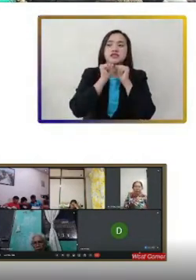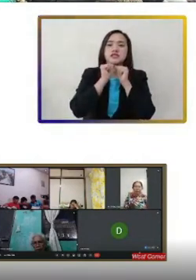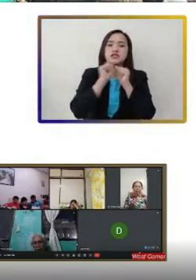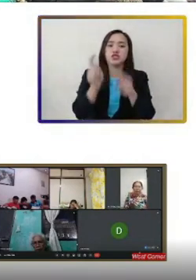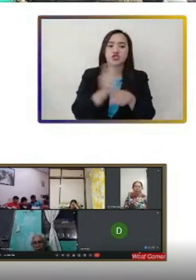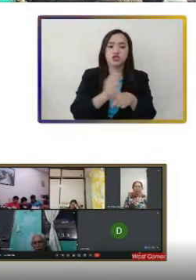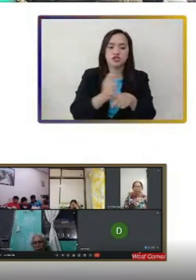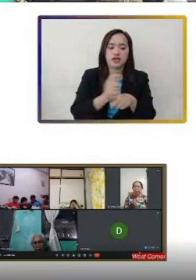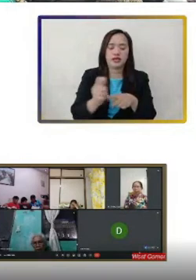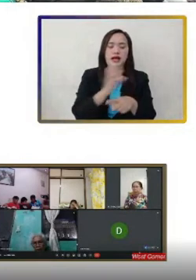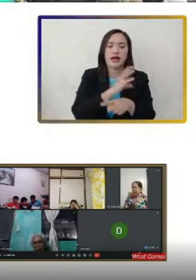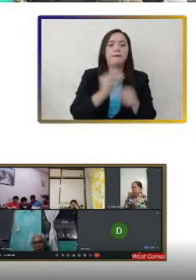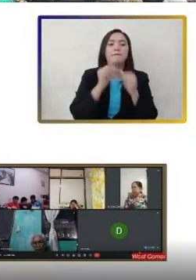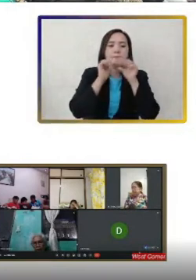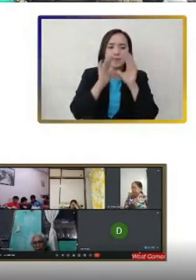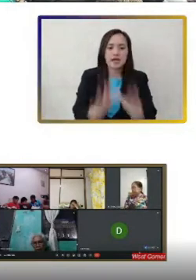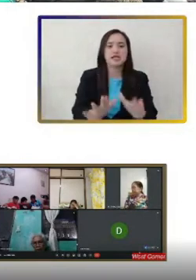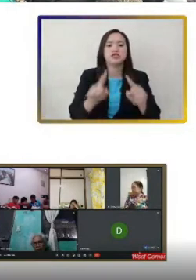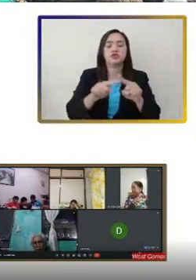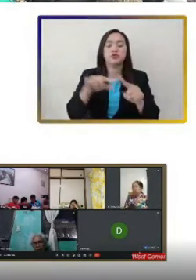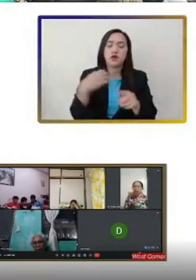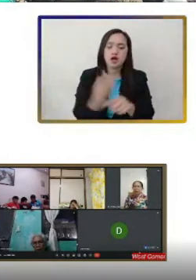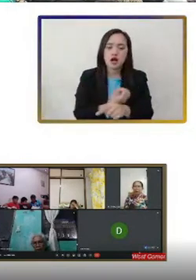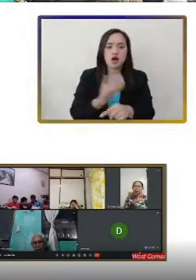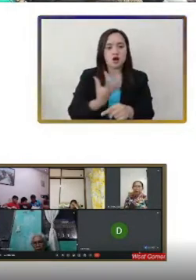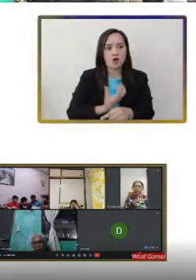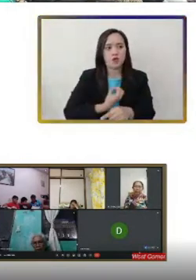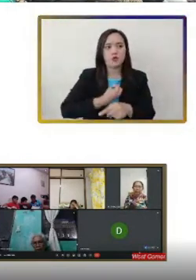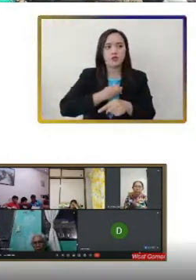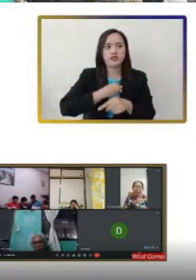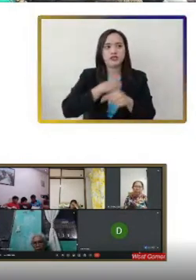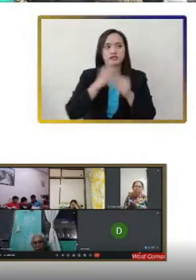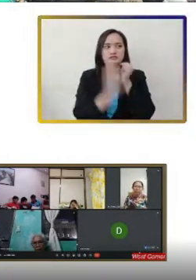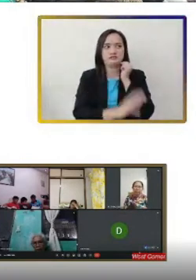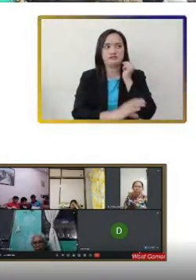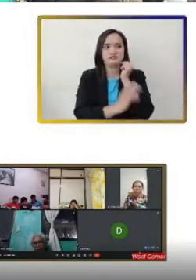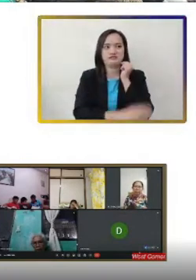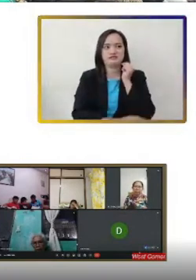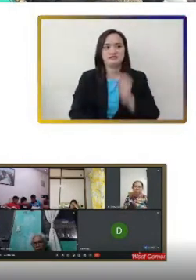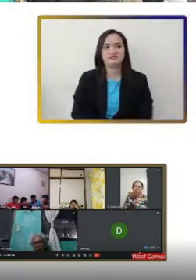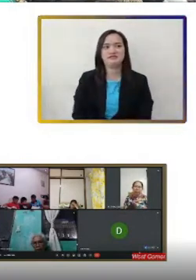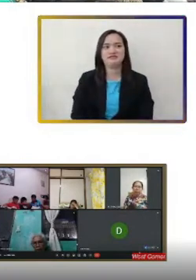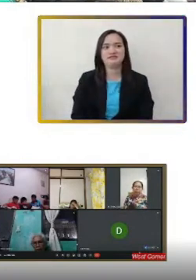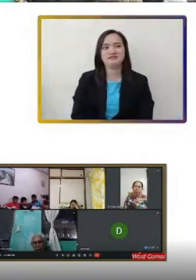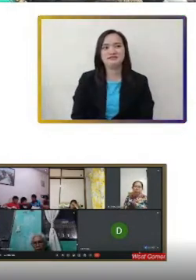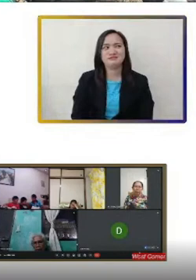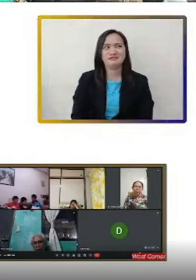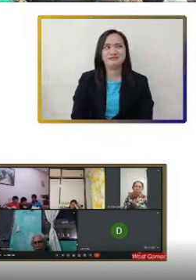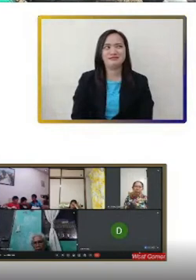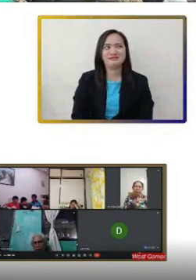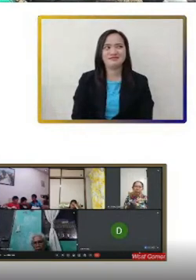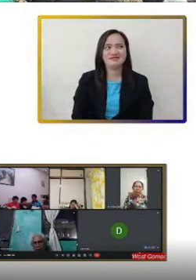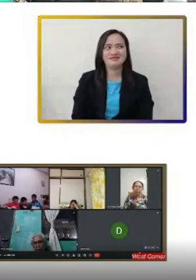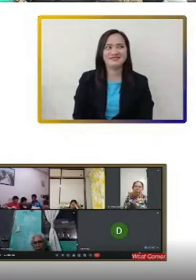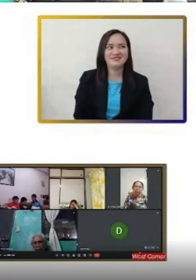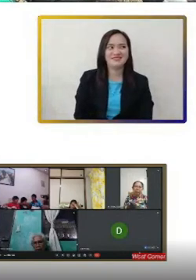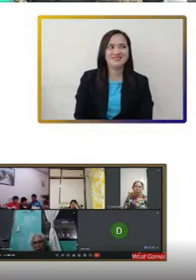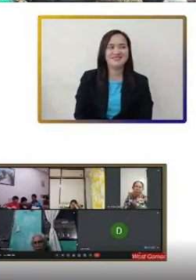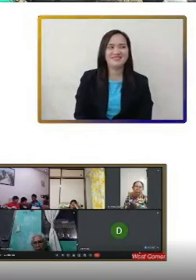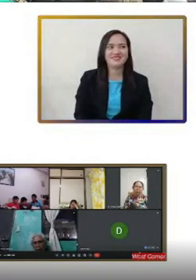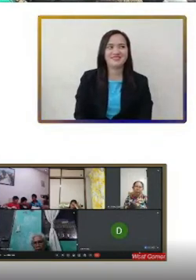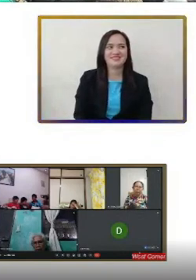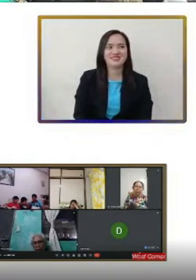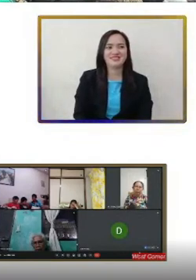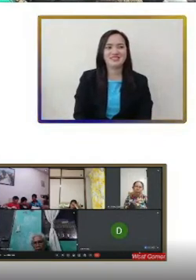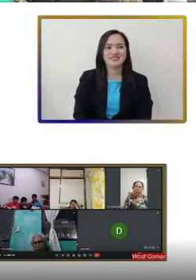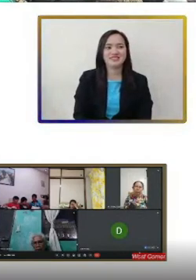po natin, locally ang tawag po dyan, kundi kung paano natin matutulungan yung mga taga-ibang simbahan or missions